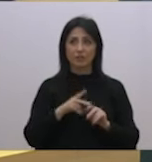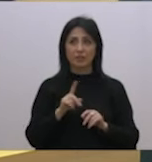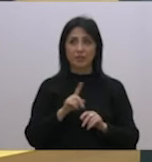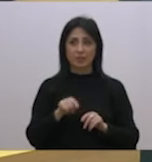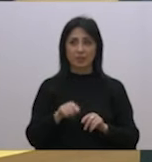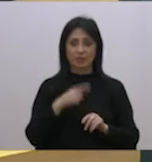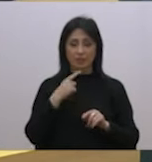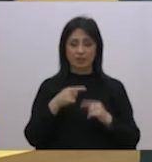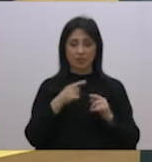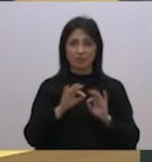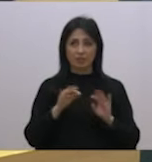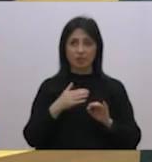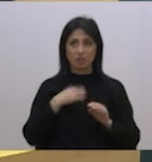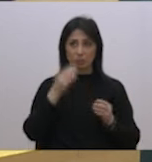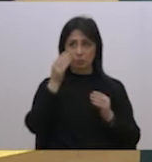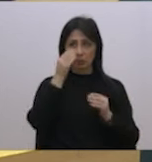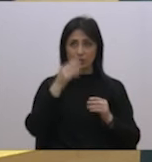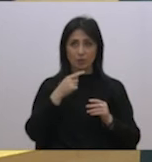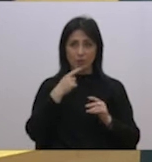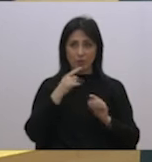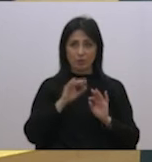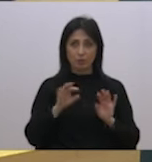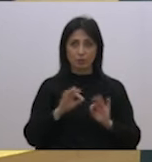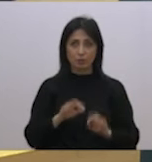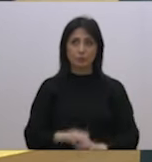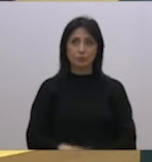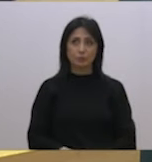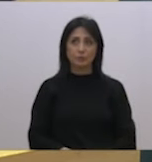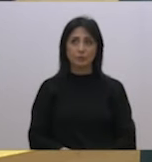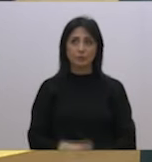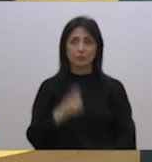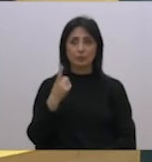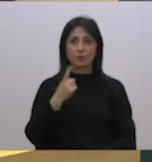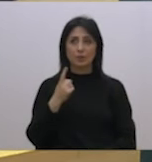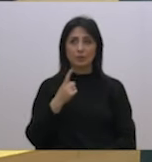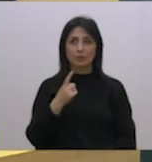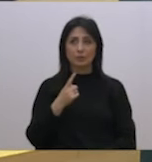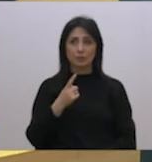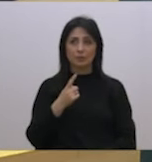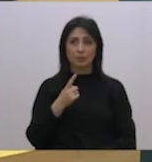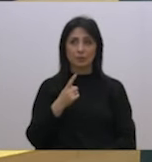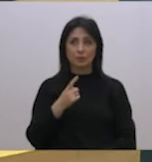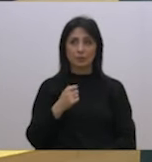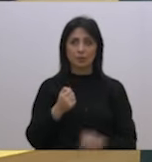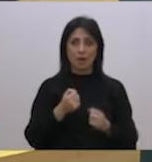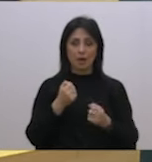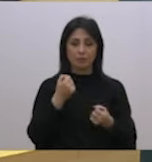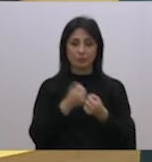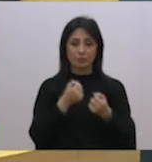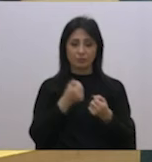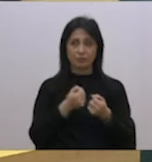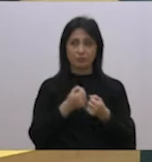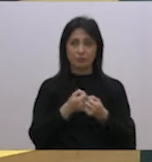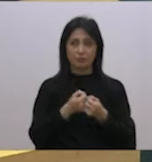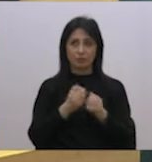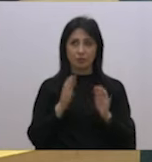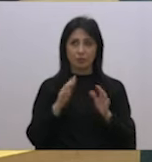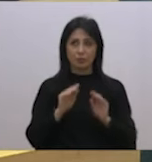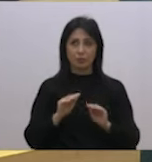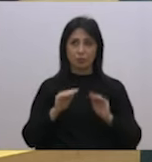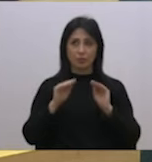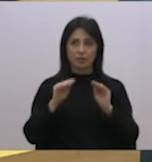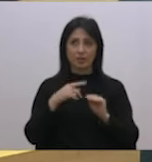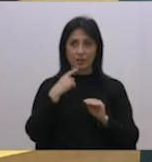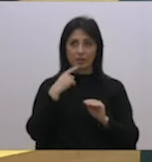la trachit, cu aia ce nu s-a zreba argamul hat. Pirveli, auto s-a zăvoșim, cu aia mai mata o